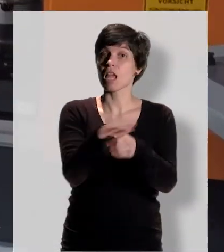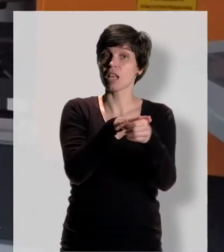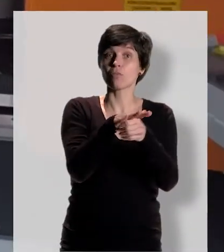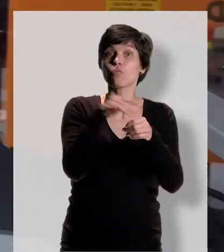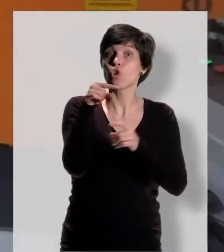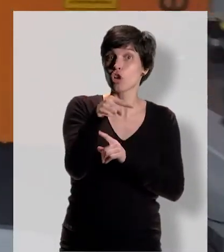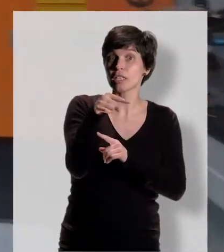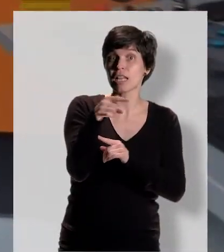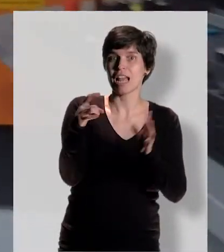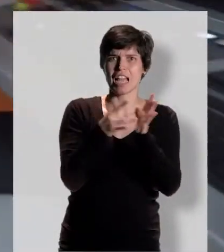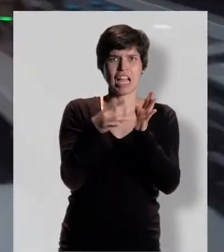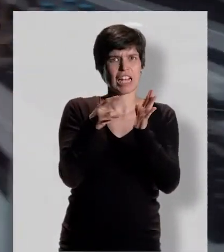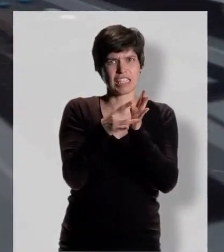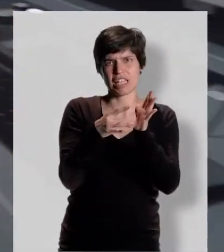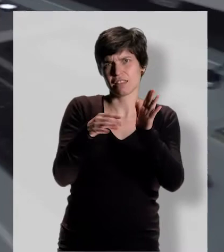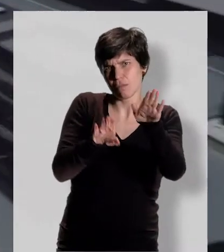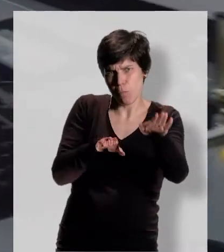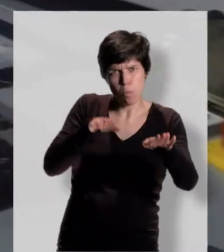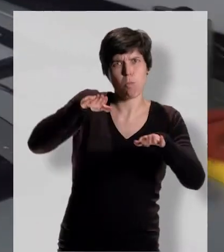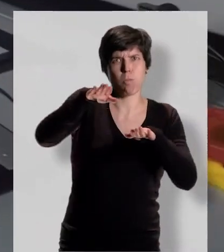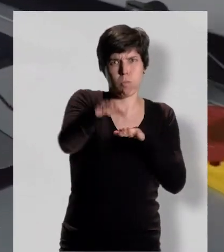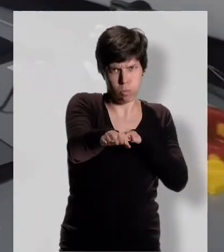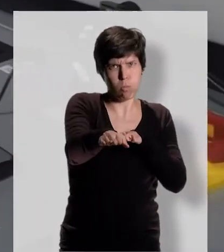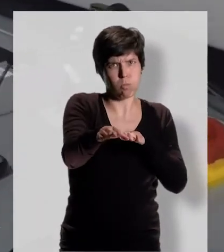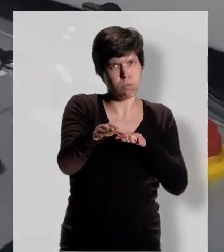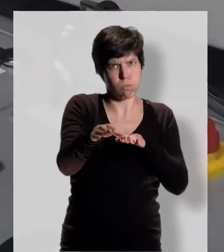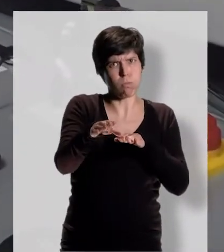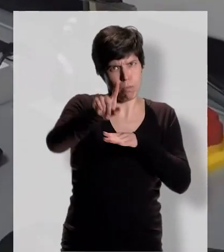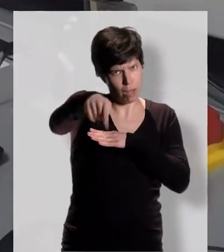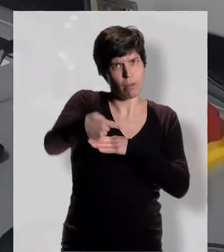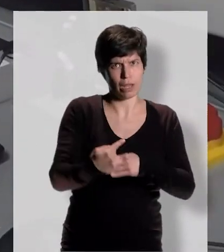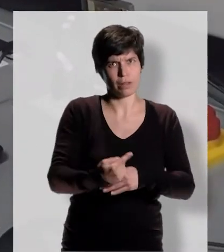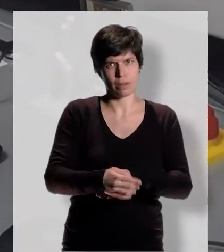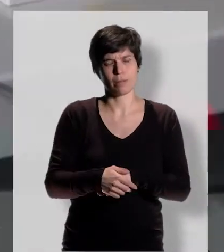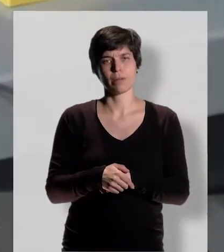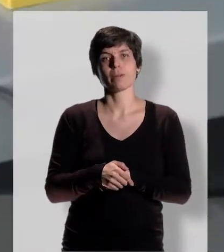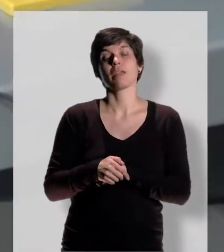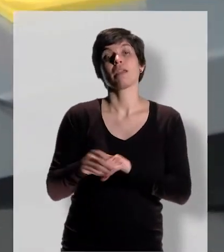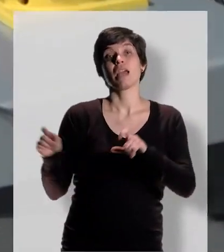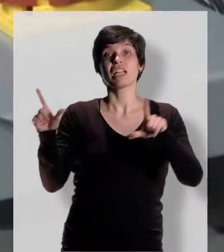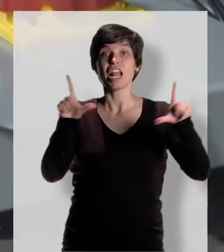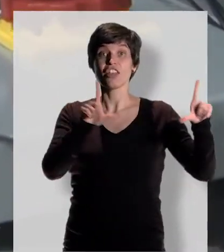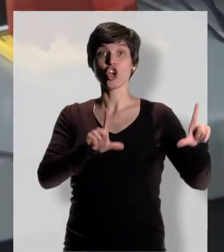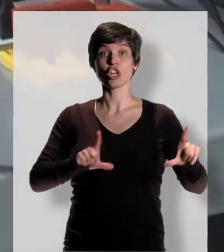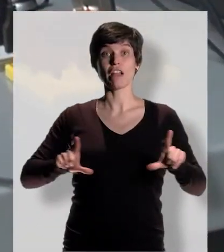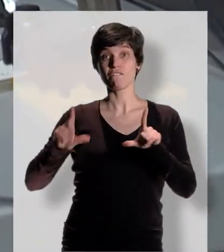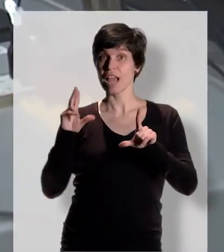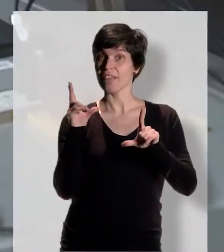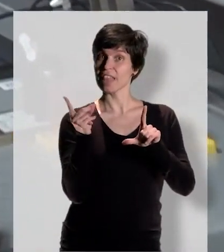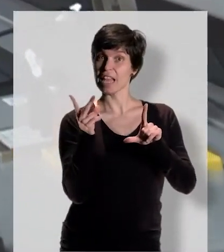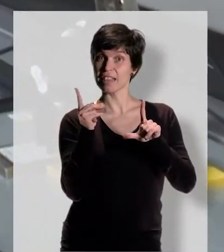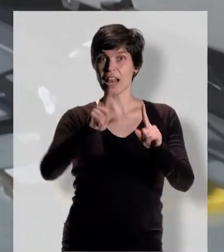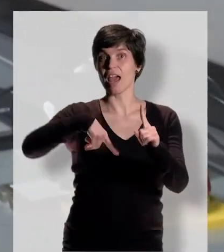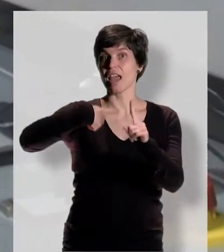Eremu honetan ere jauzi kualitatiboa eman dute, erradiografia digitala eta tomografiari